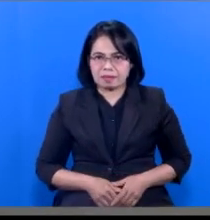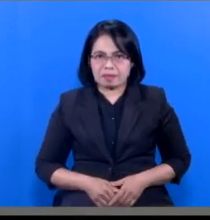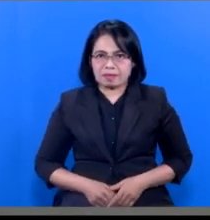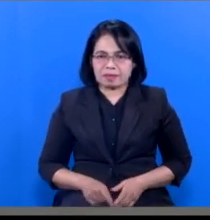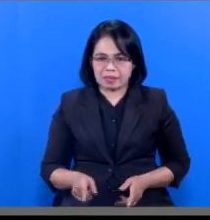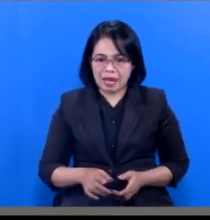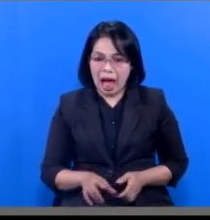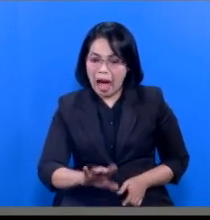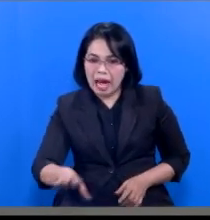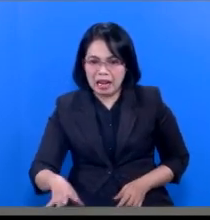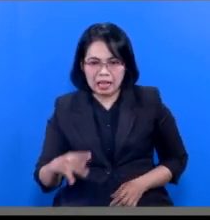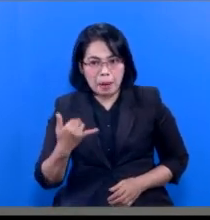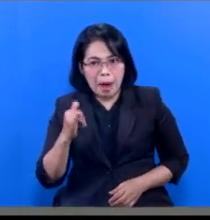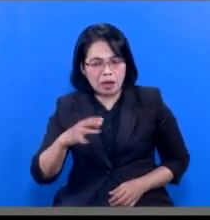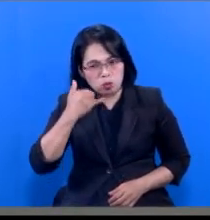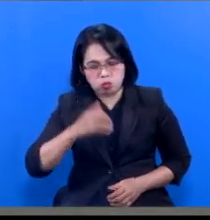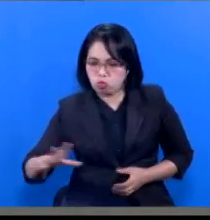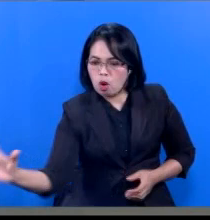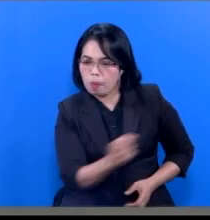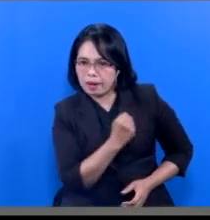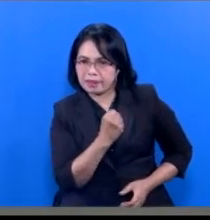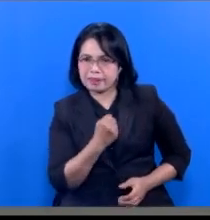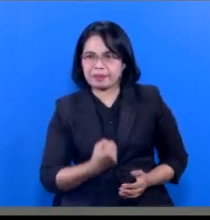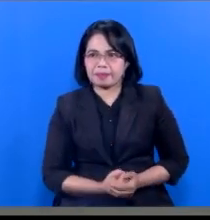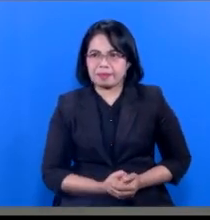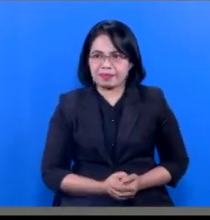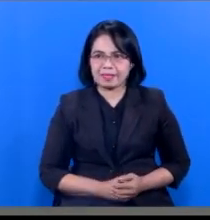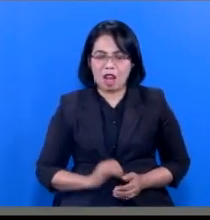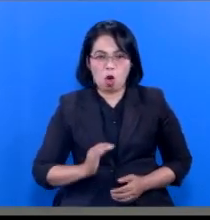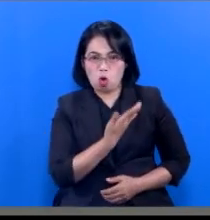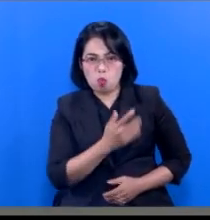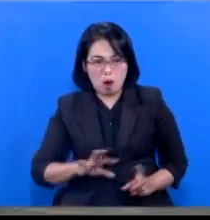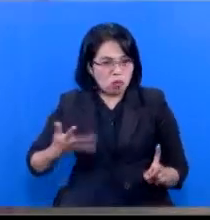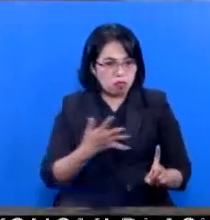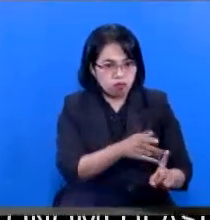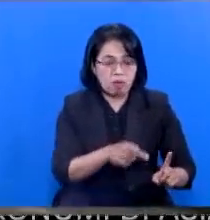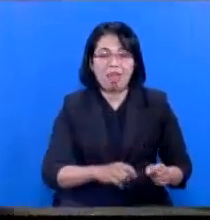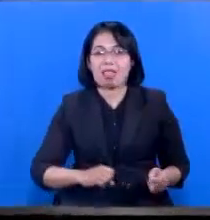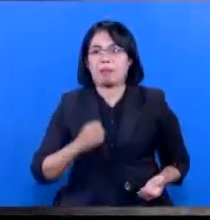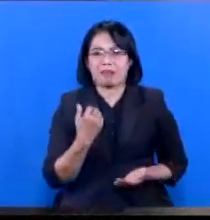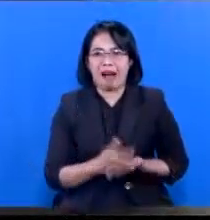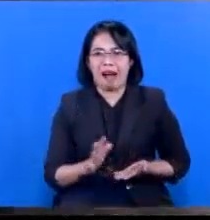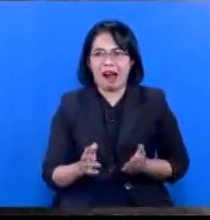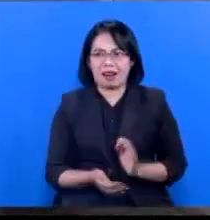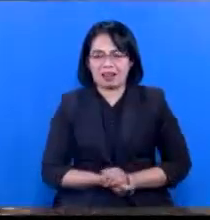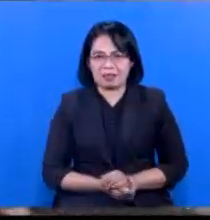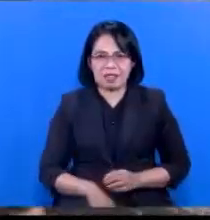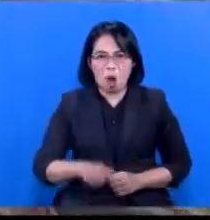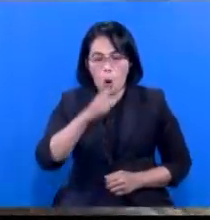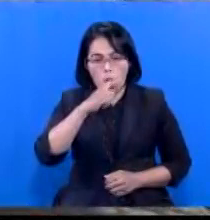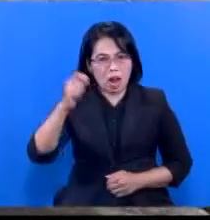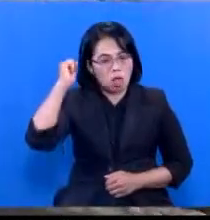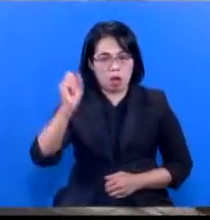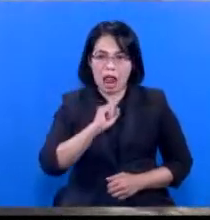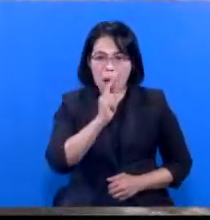korban. Korban sempat berusaha mengejar pelaku namun gagal. Orang tua korban kemudian melaporkan kejahatan yang terjadi pada Minggu